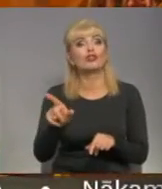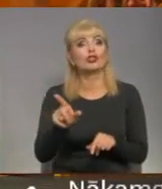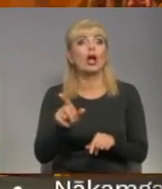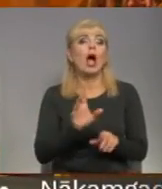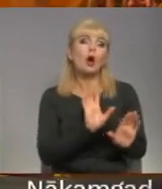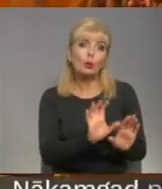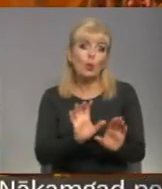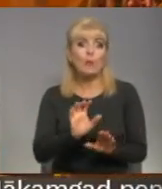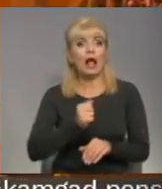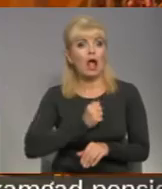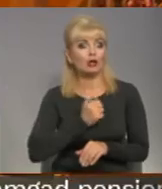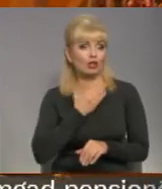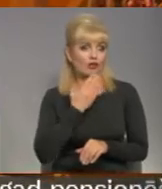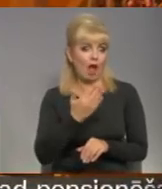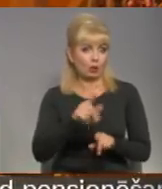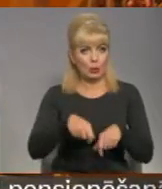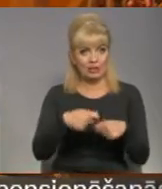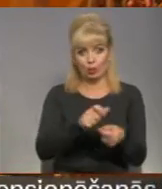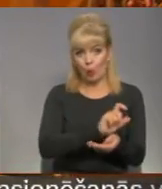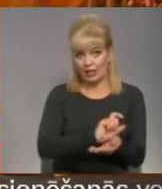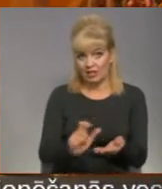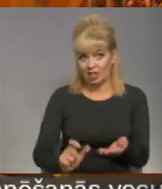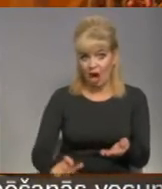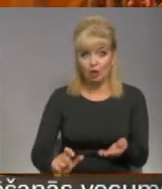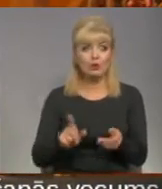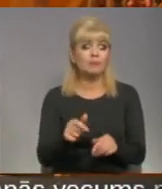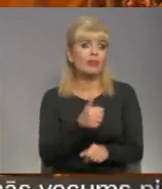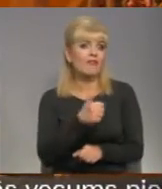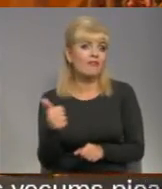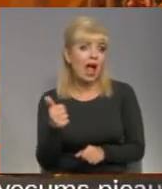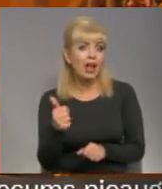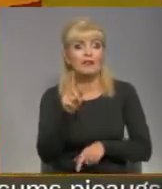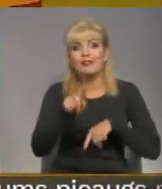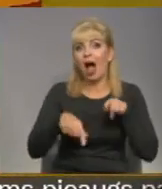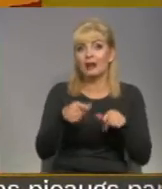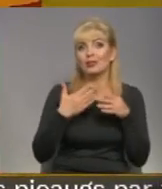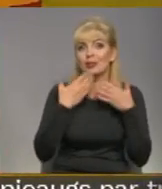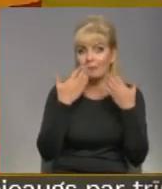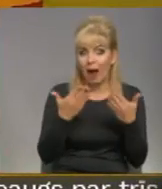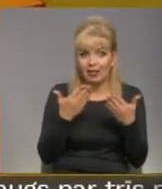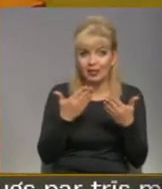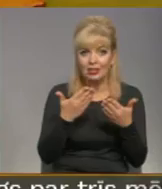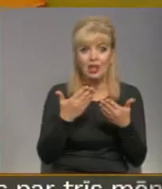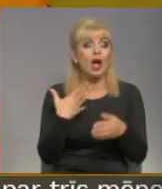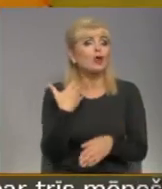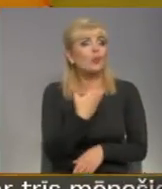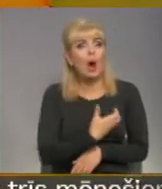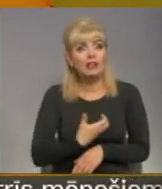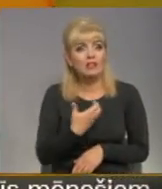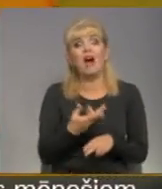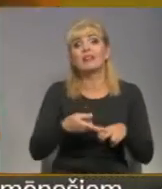Paši dzējuļi ir diezgan todi fēni todi, cik es tiku dažus palasējus. Jūs ir ļoti vajadzīgas tam,